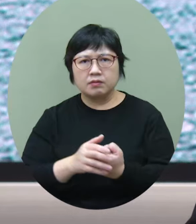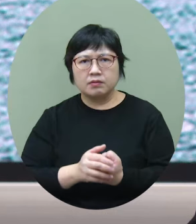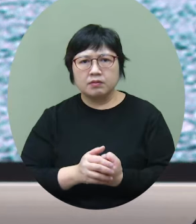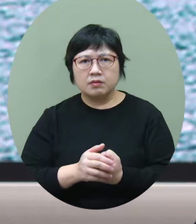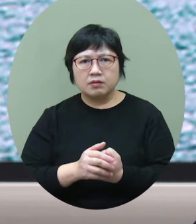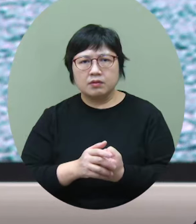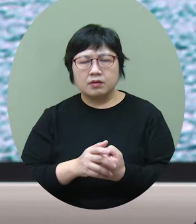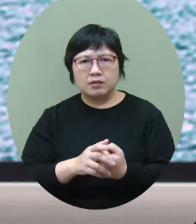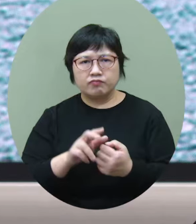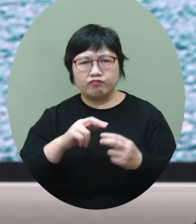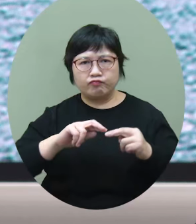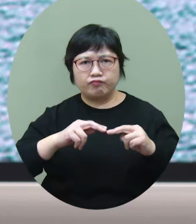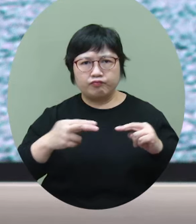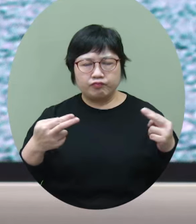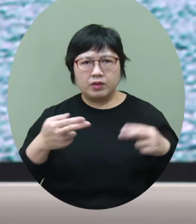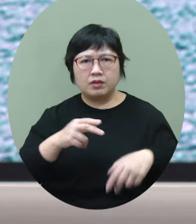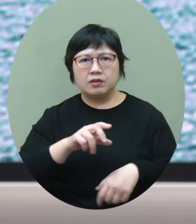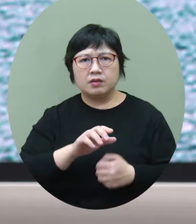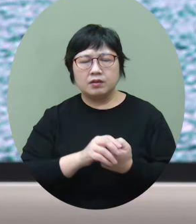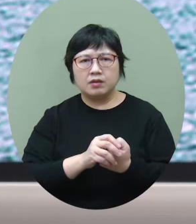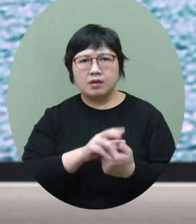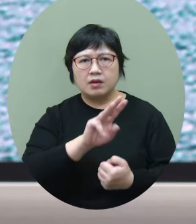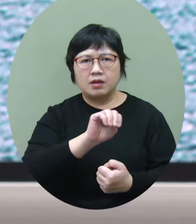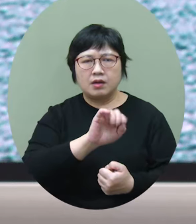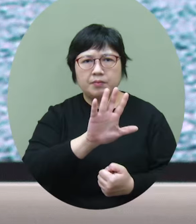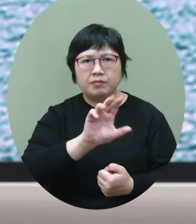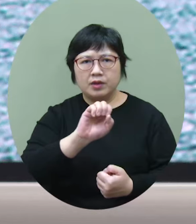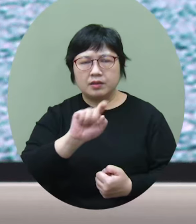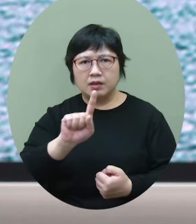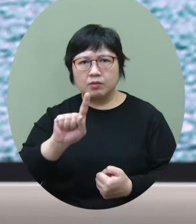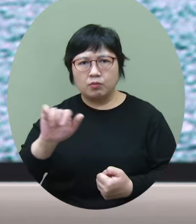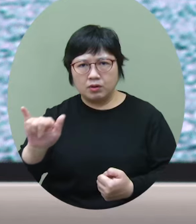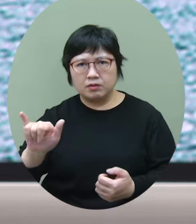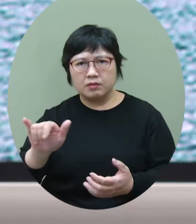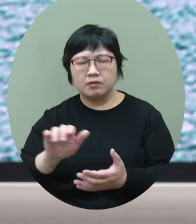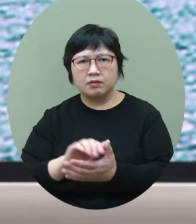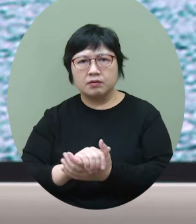基因嘅。咁 M501Y 就係即係曾經喺呢個